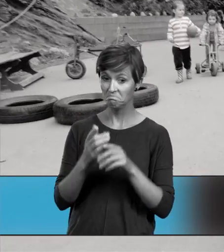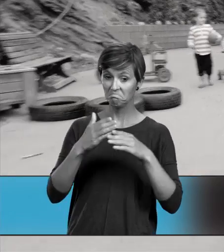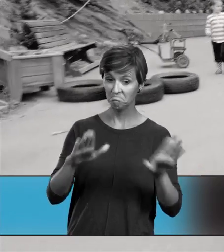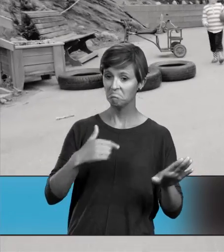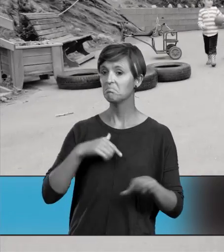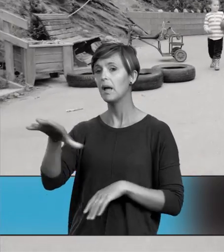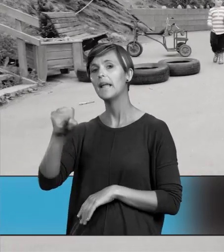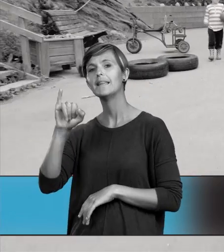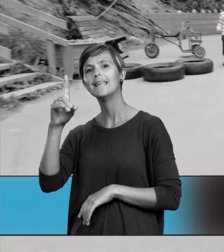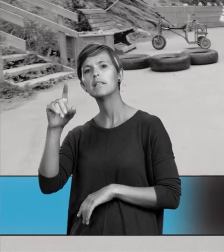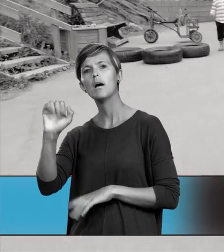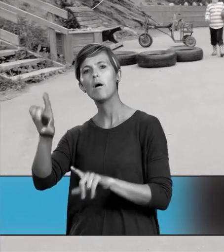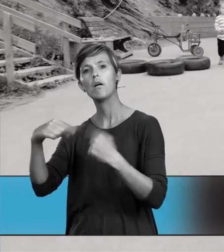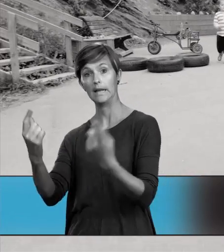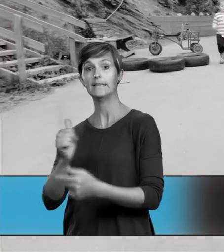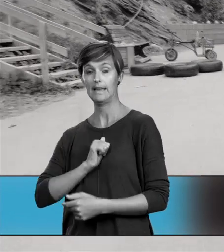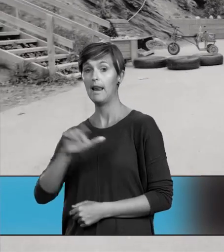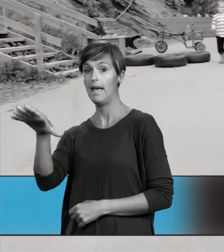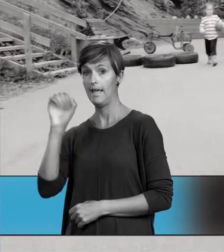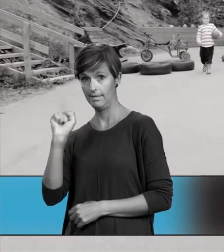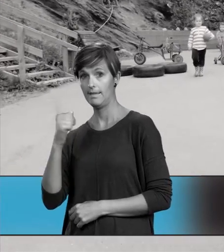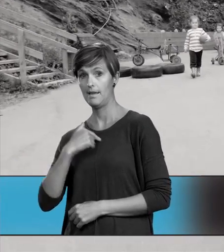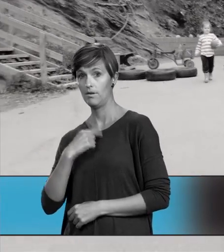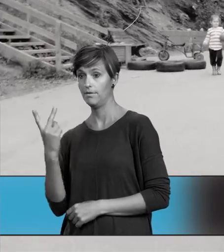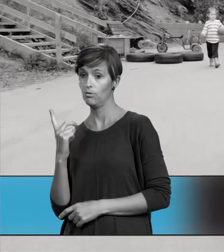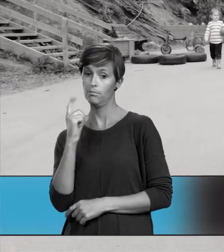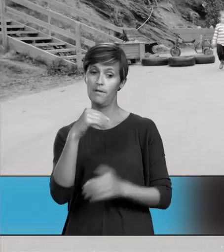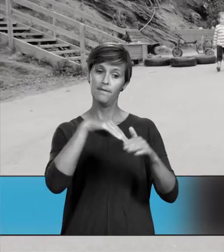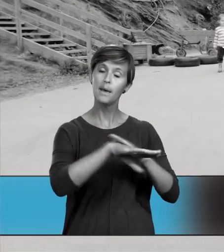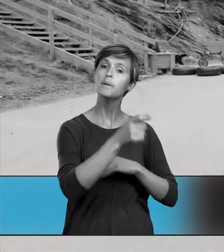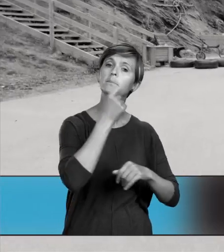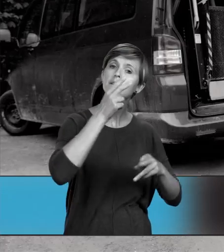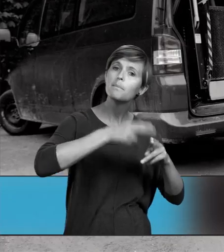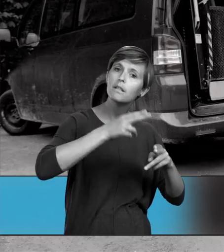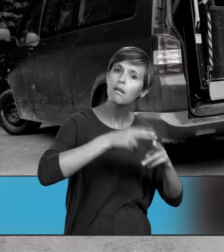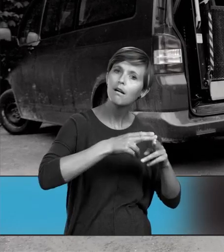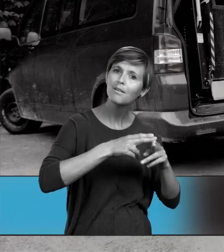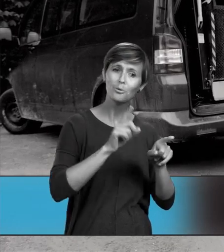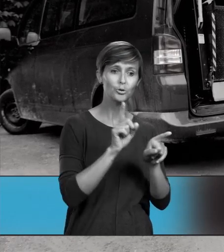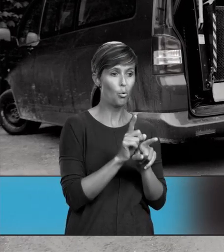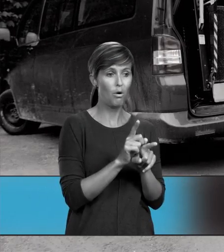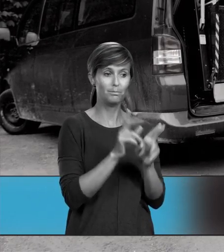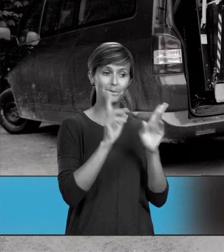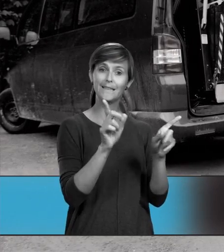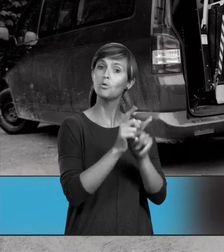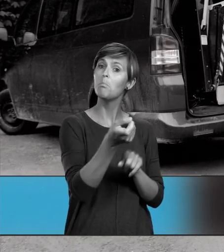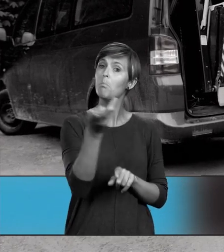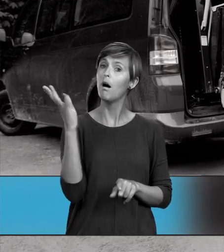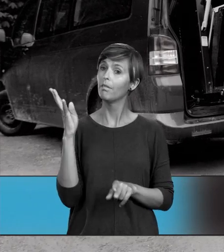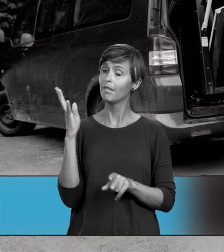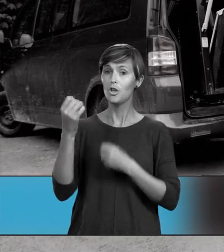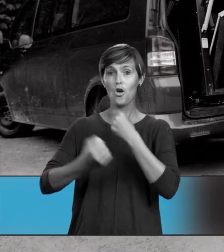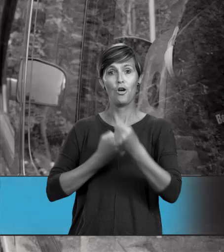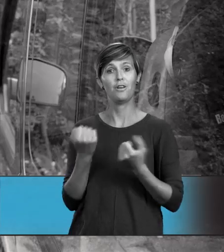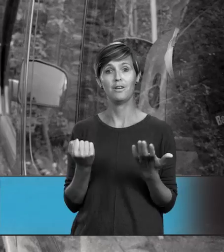Og så er det å hente Ida i barnehagen, det gjør jeg selv. Hente Ida, så fer vi hjem, spiser middag, og så er det jo det som